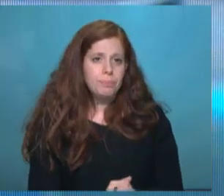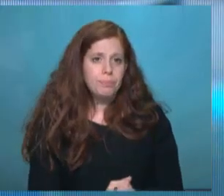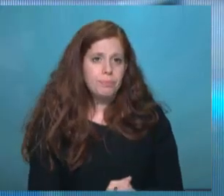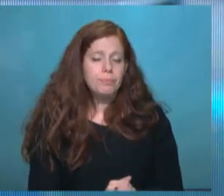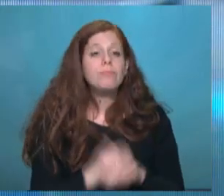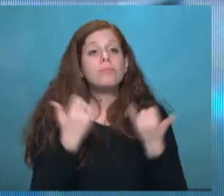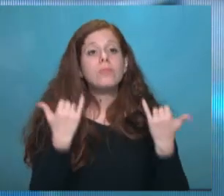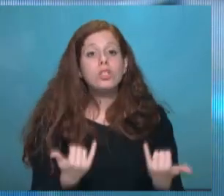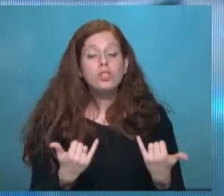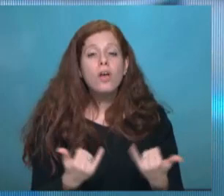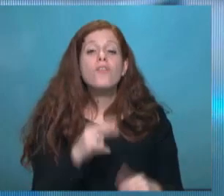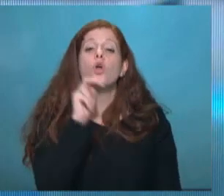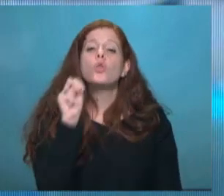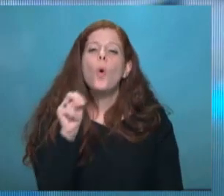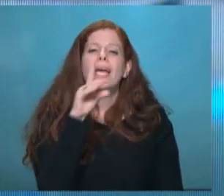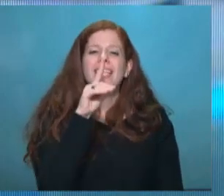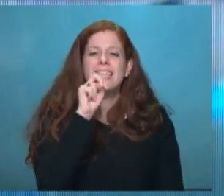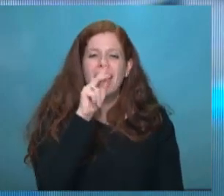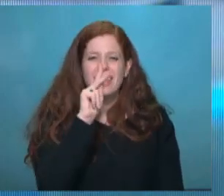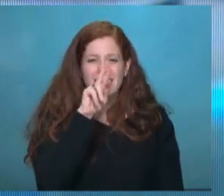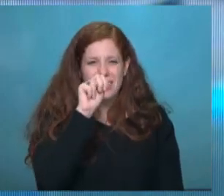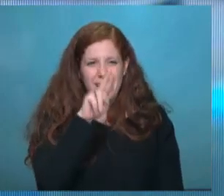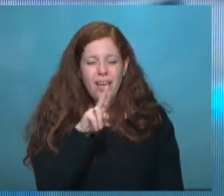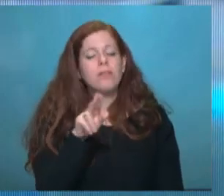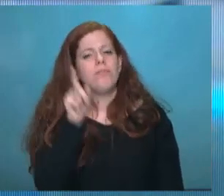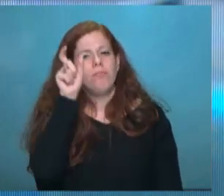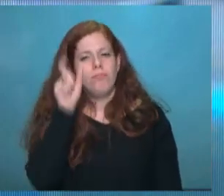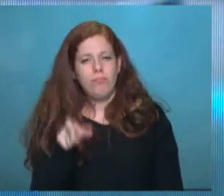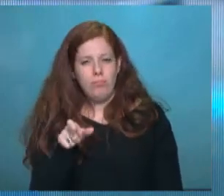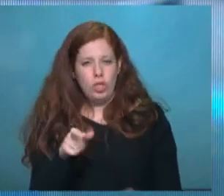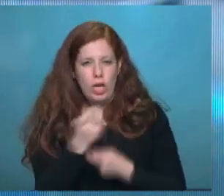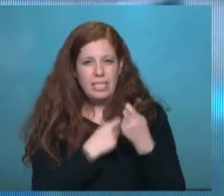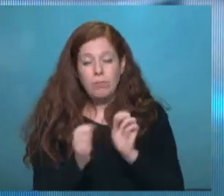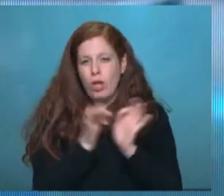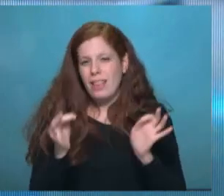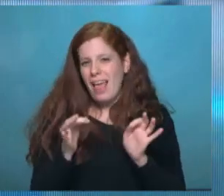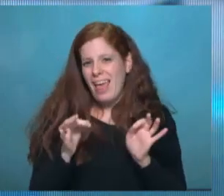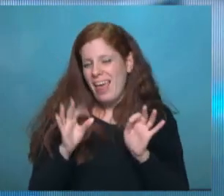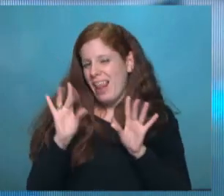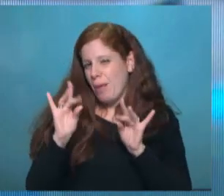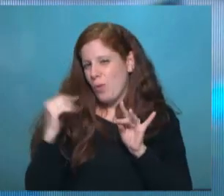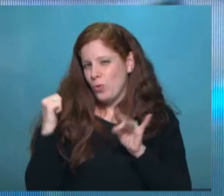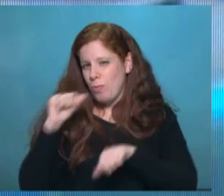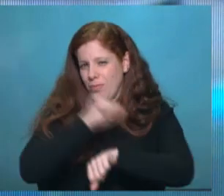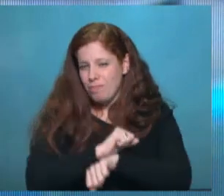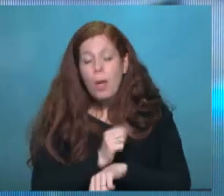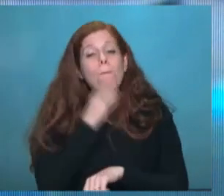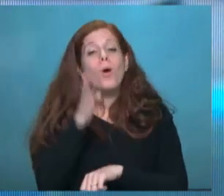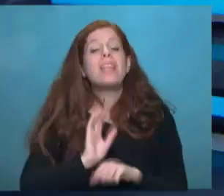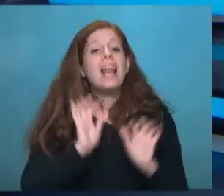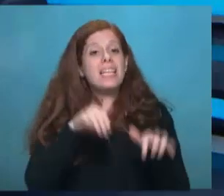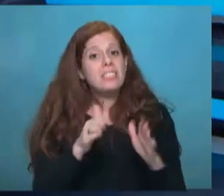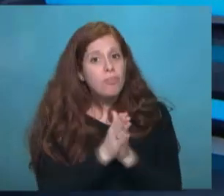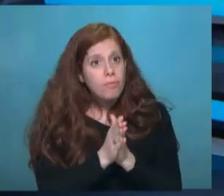עכשיו נוחי דנקנר, איש העסקים שהורשע בהרצת מניות והחל לרצות את עונשו באוקטובר האחרון, פונה לנשיא המדינה ומבקש, תמר